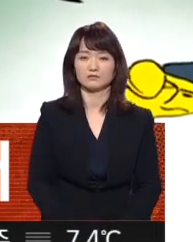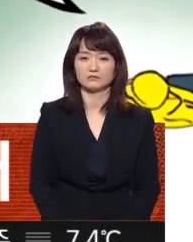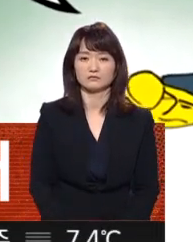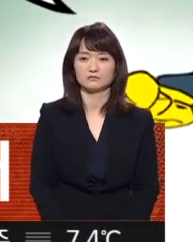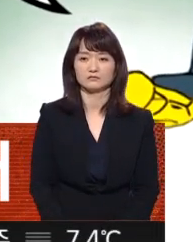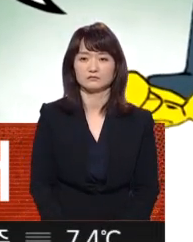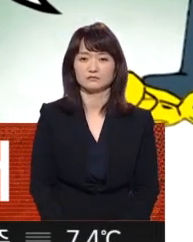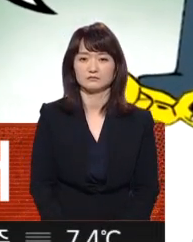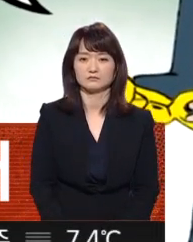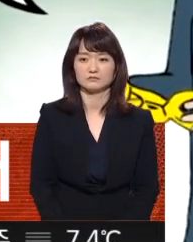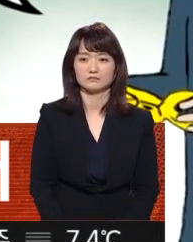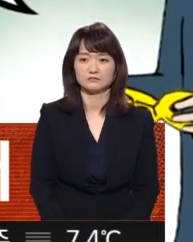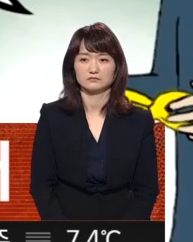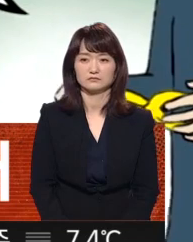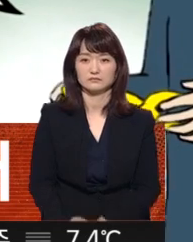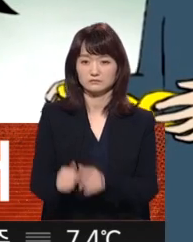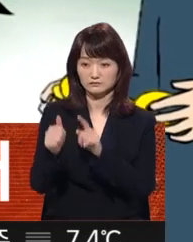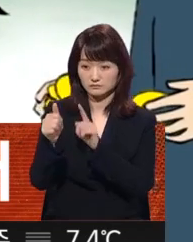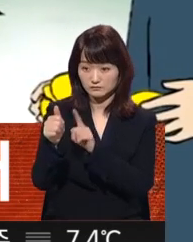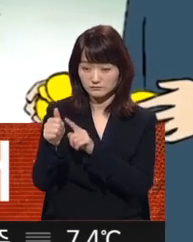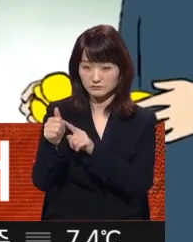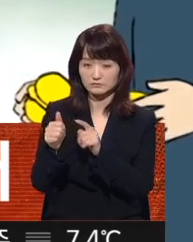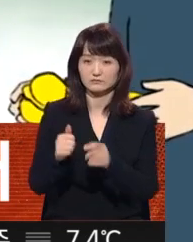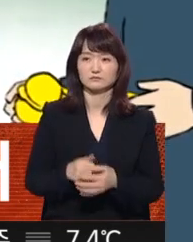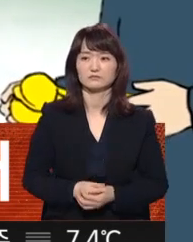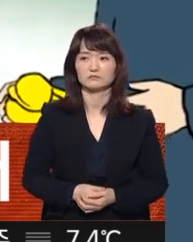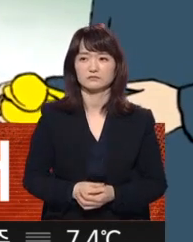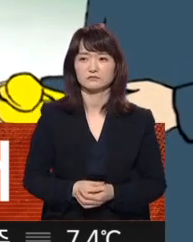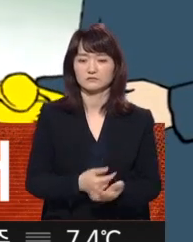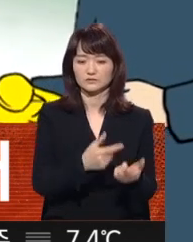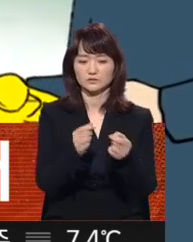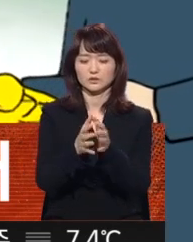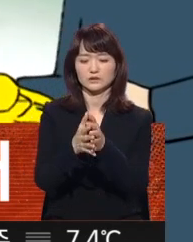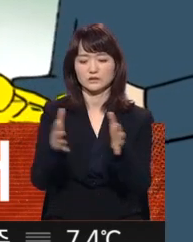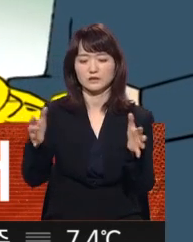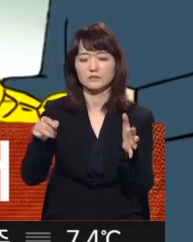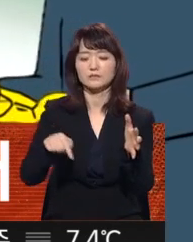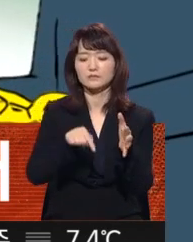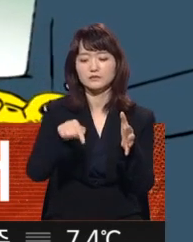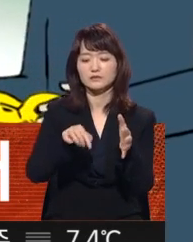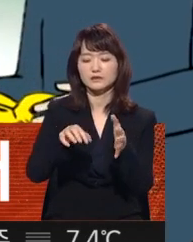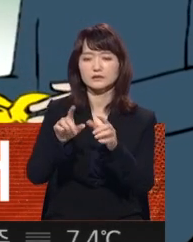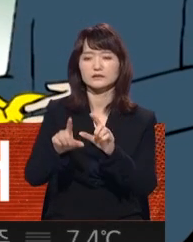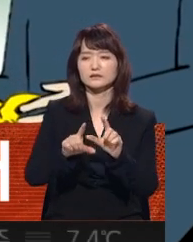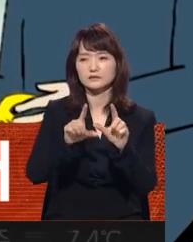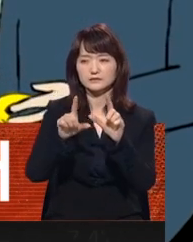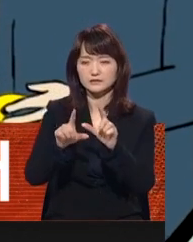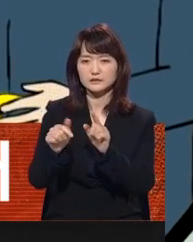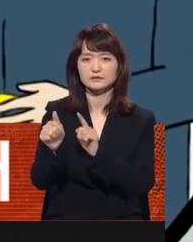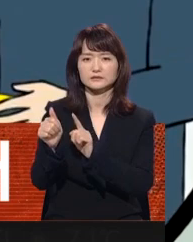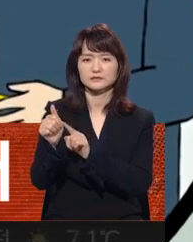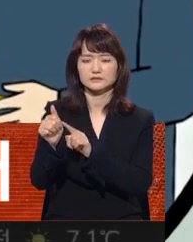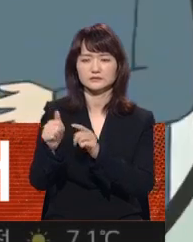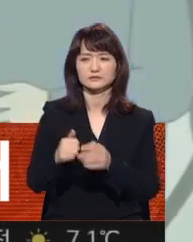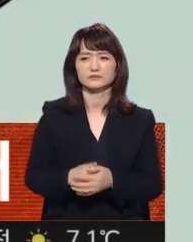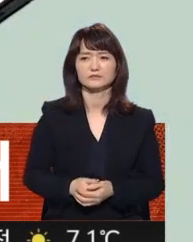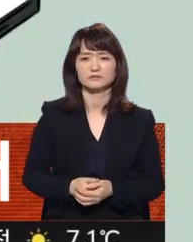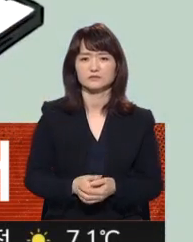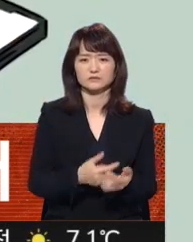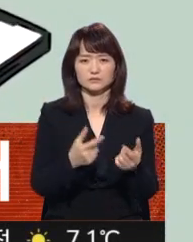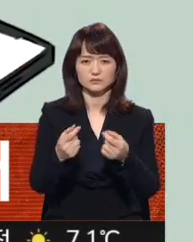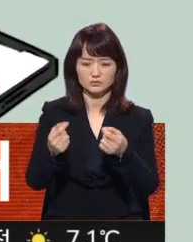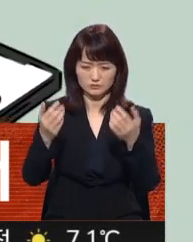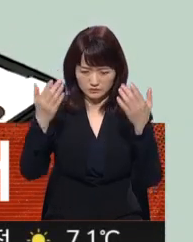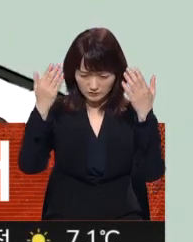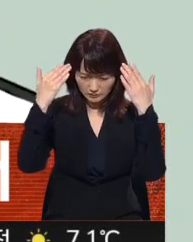그 가해자가 같은 아파트에 사는 마이고 더군다나 같은 학교